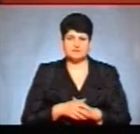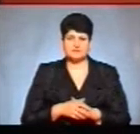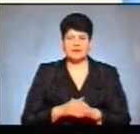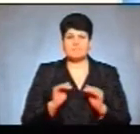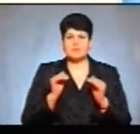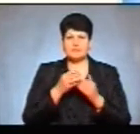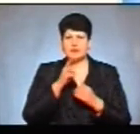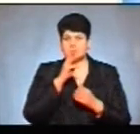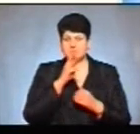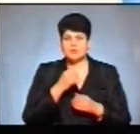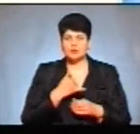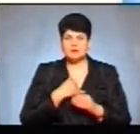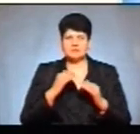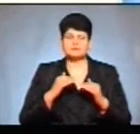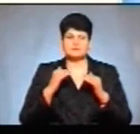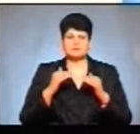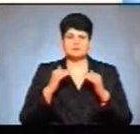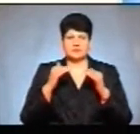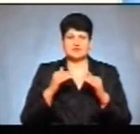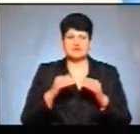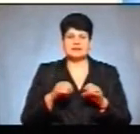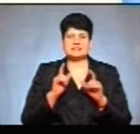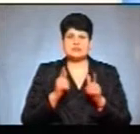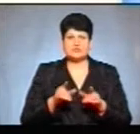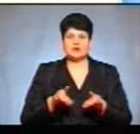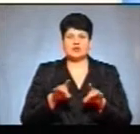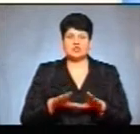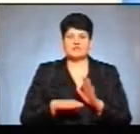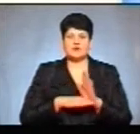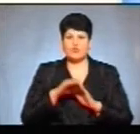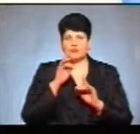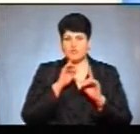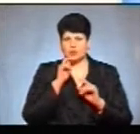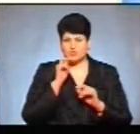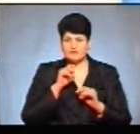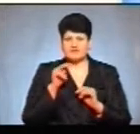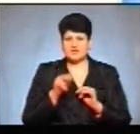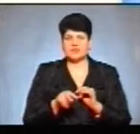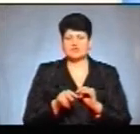мінімальні зарплати у нас ростуть відповідно до рішень Верховної Ради України. В